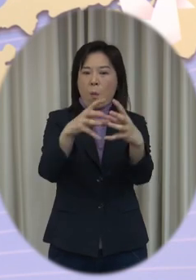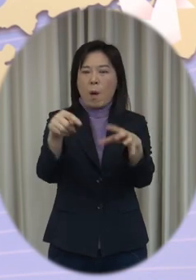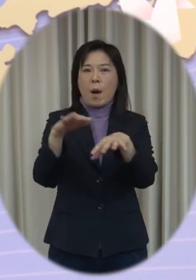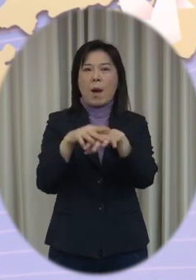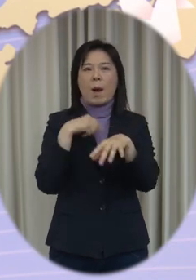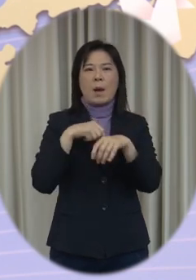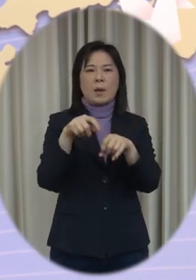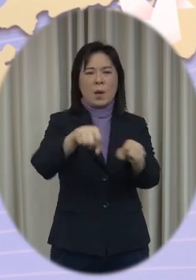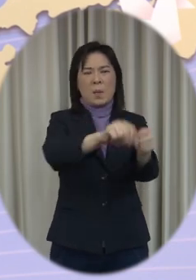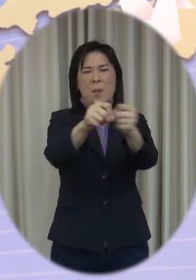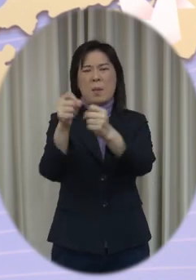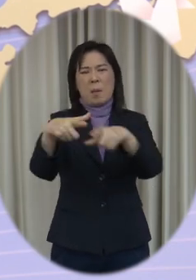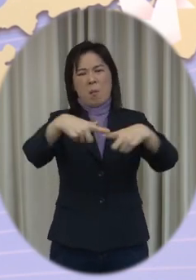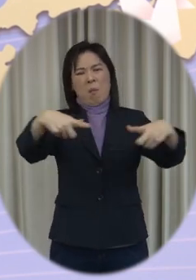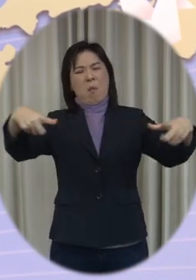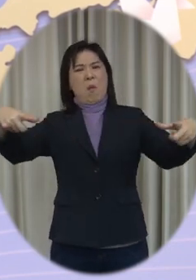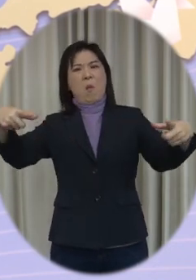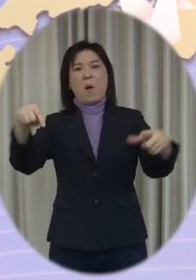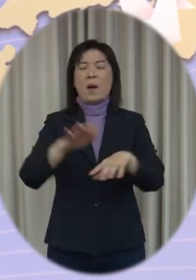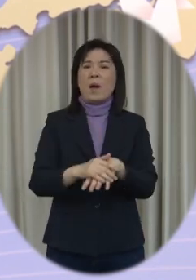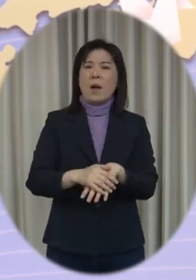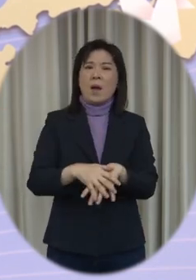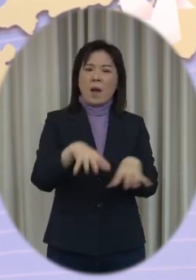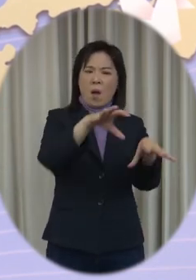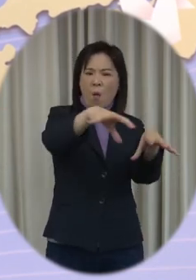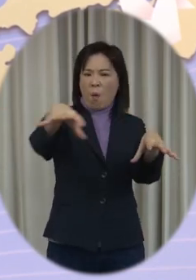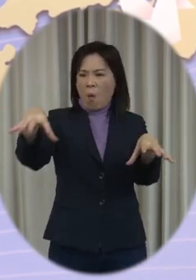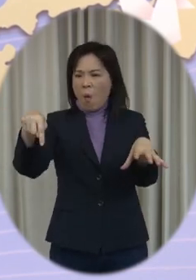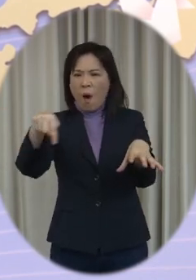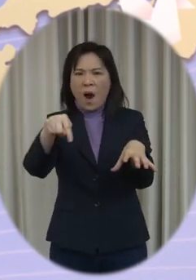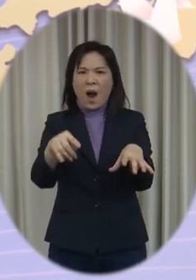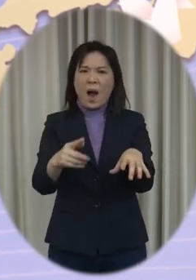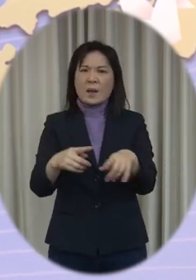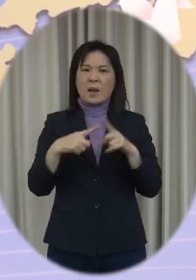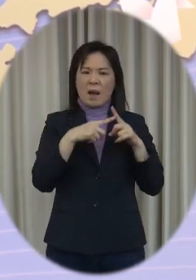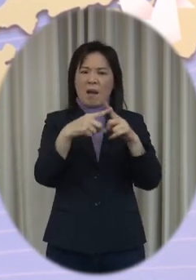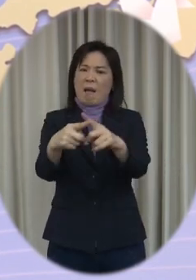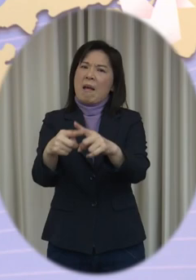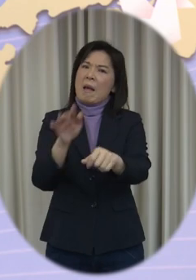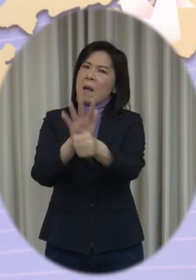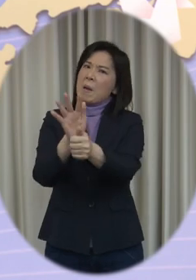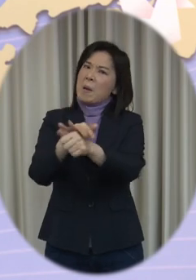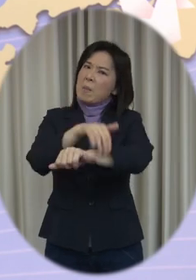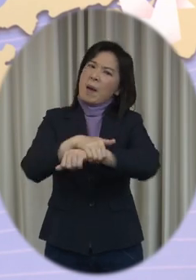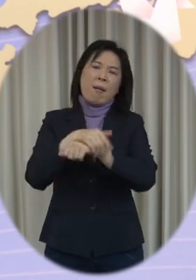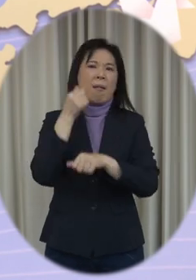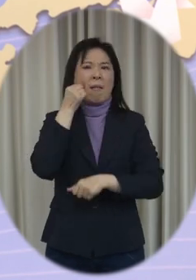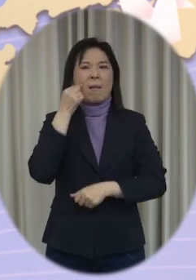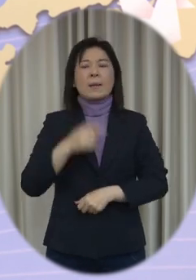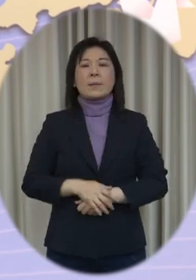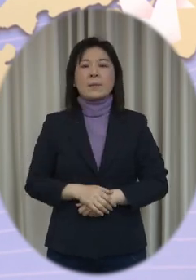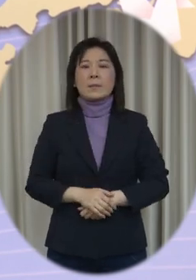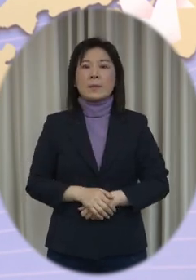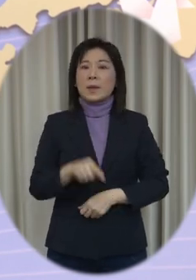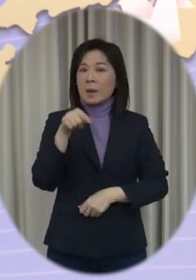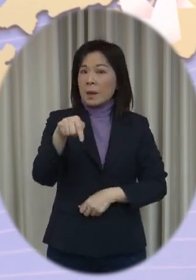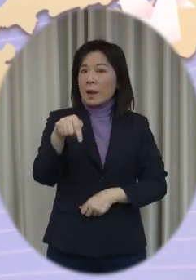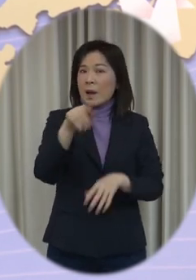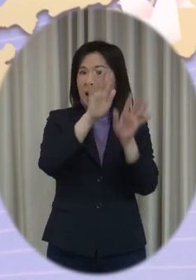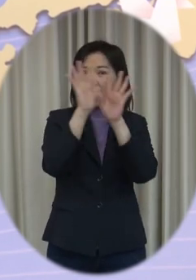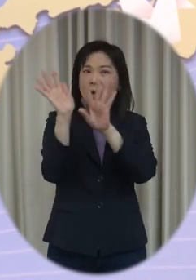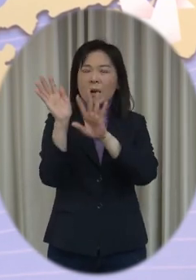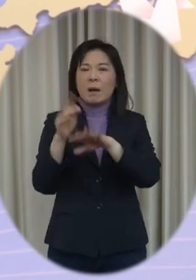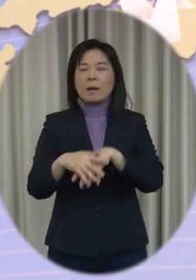幅员辽阔，有许多地方根本无法到达协助救灾。在这一种情况